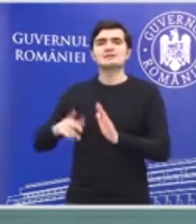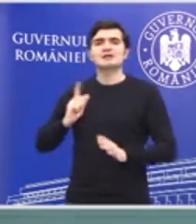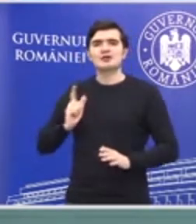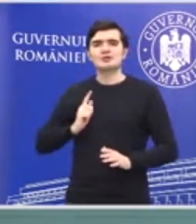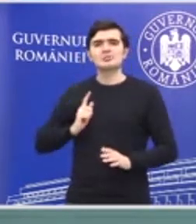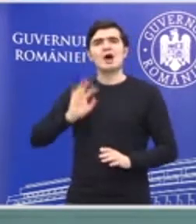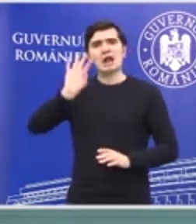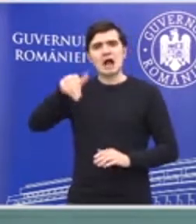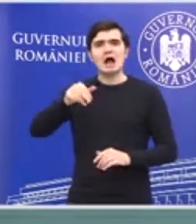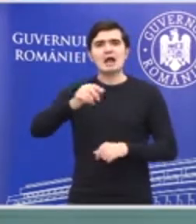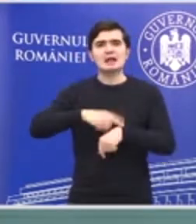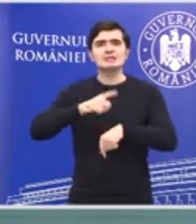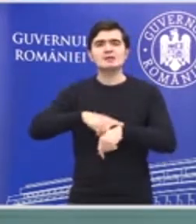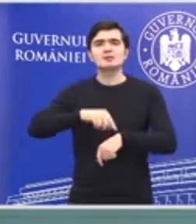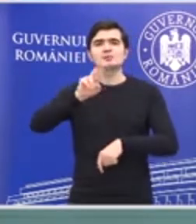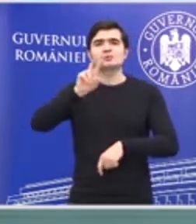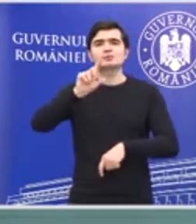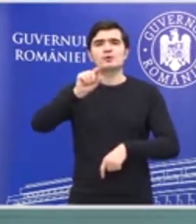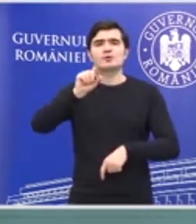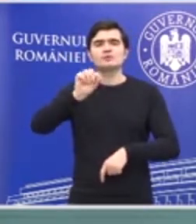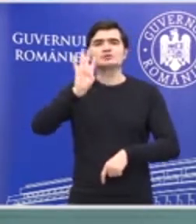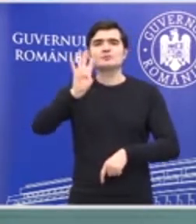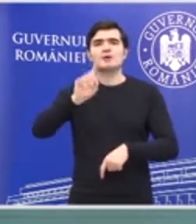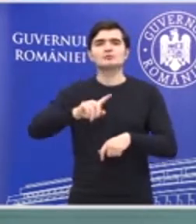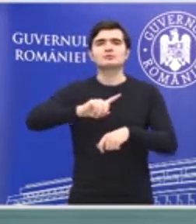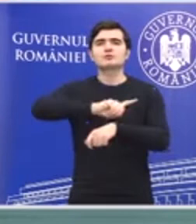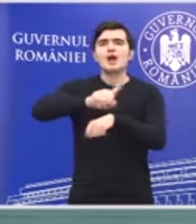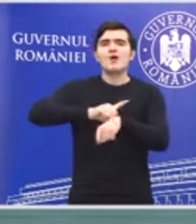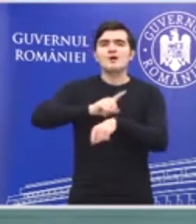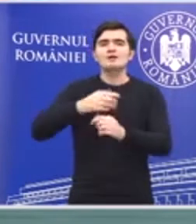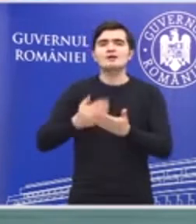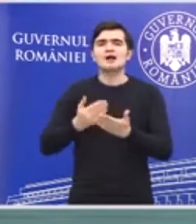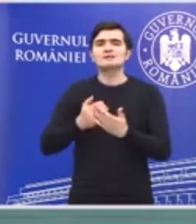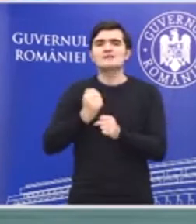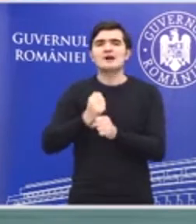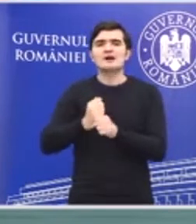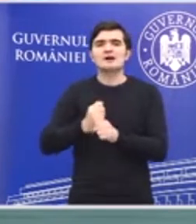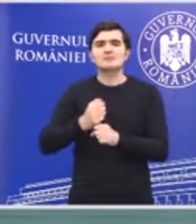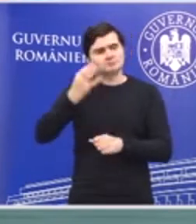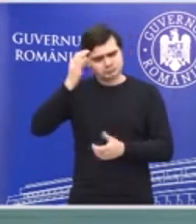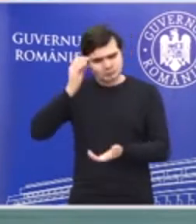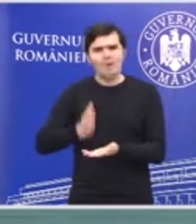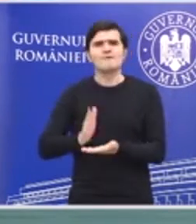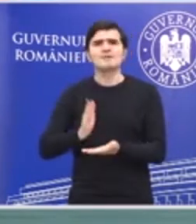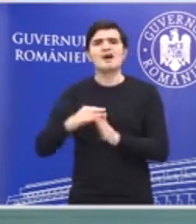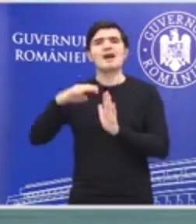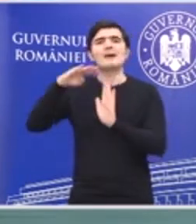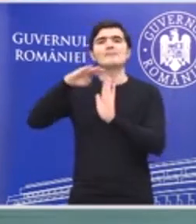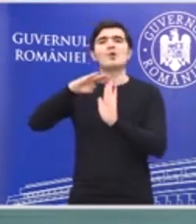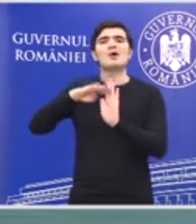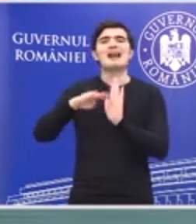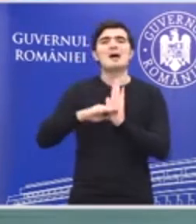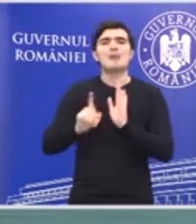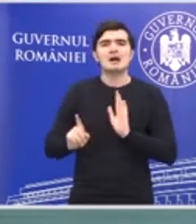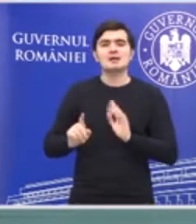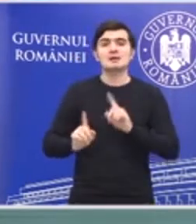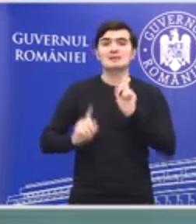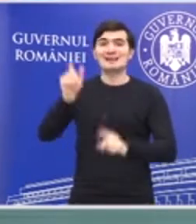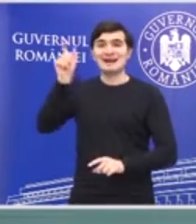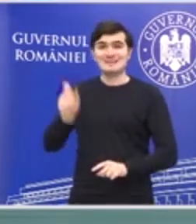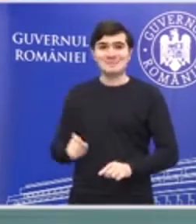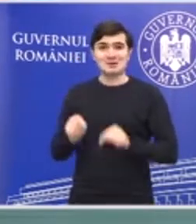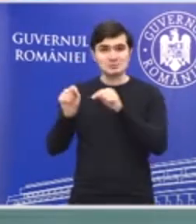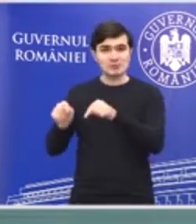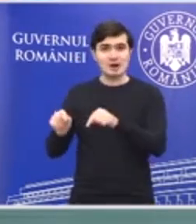de 24 de ore să-și confirme programarea respectivă. În cazul în care persoana notificată